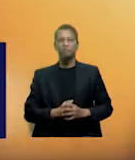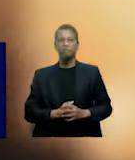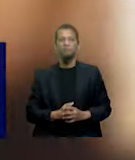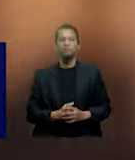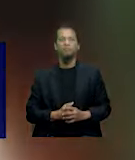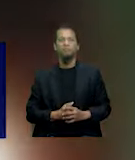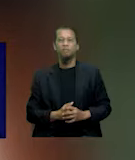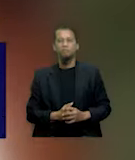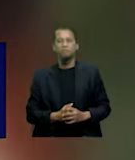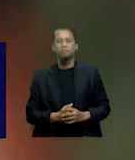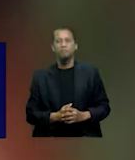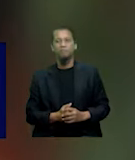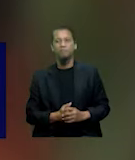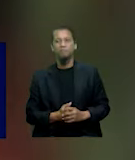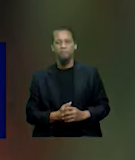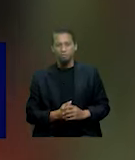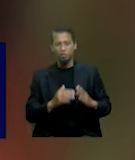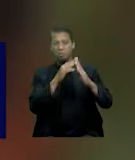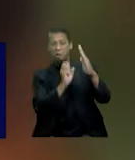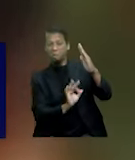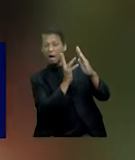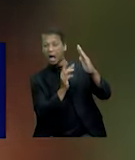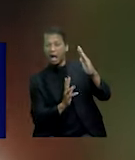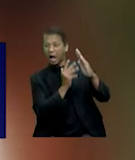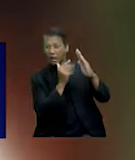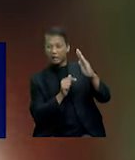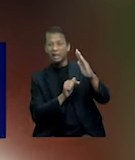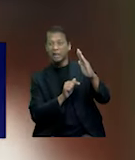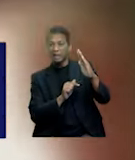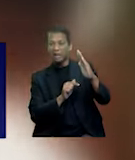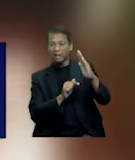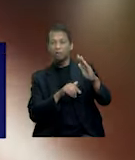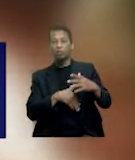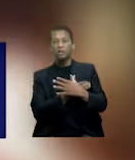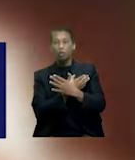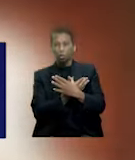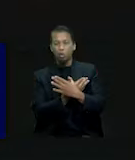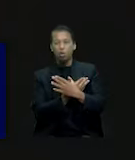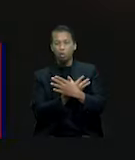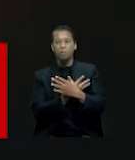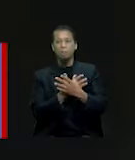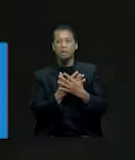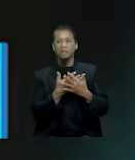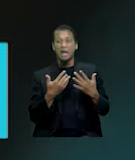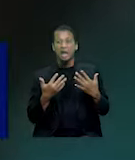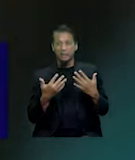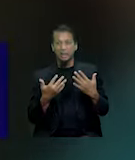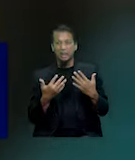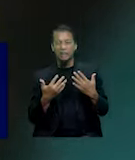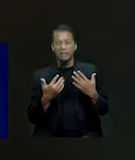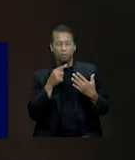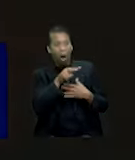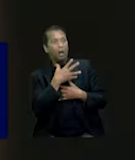Kebakaran rumah ini terjadi di Desa Mertelu, Gedang Sari, Gunung Kidul, mengejutkan warga di tengah malam. Api dengan cepat meludeskan rumah